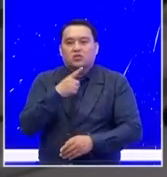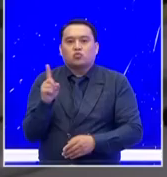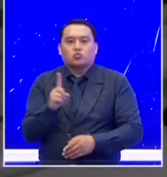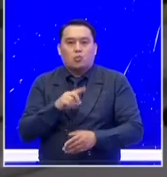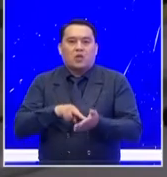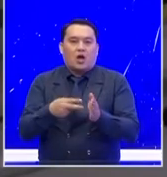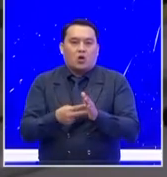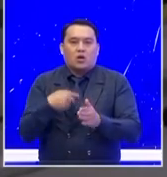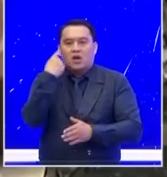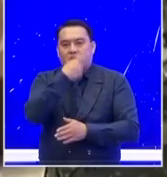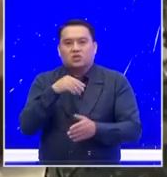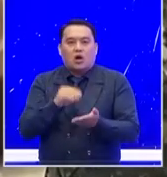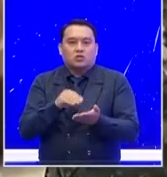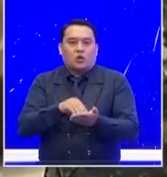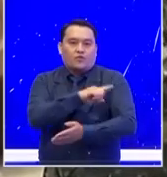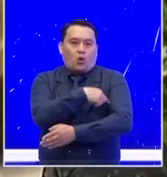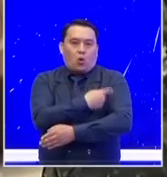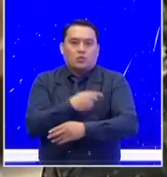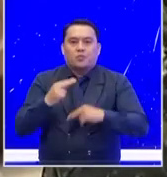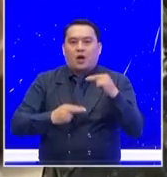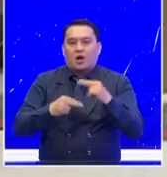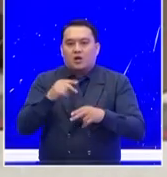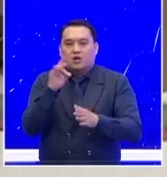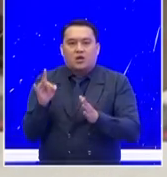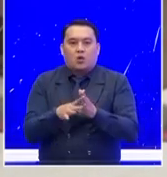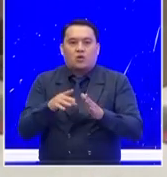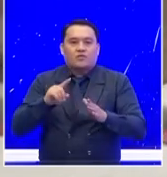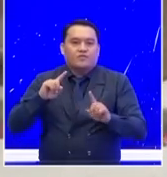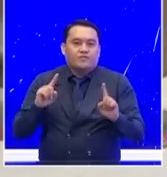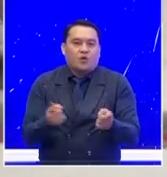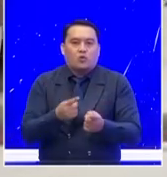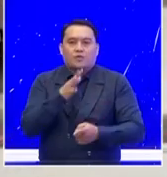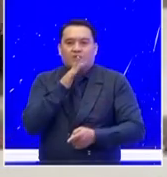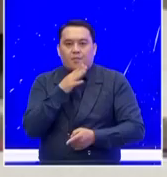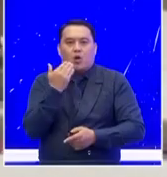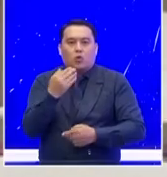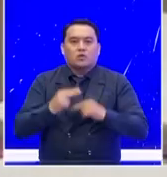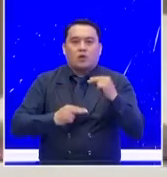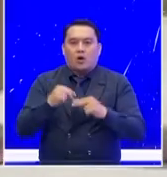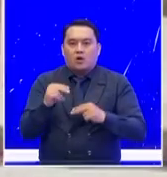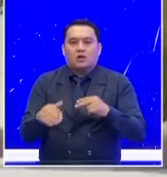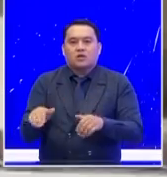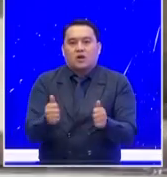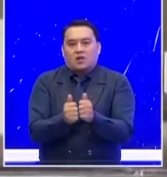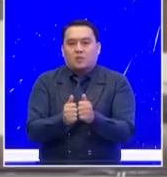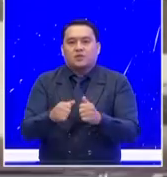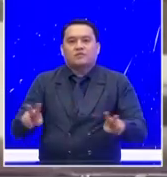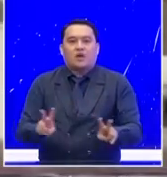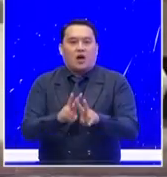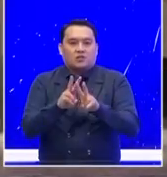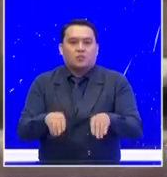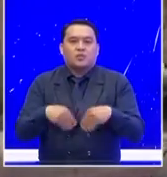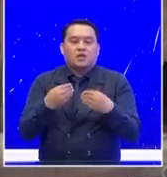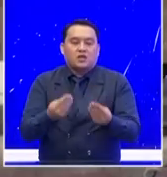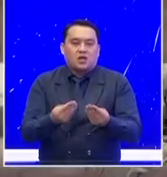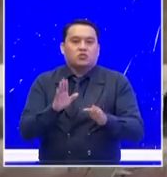что планирует лично оценить госпиталь, построенный в рекордно короткие сроки. Он возведен на окраине столицы и